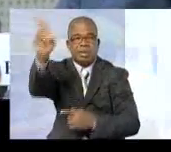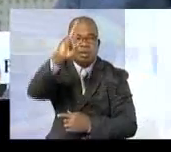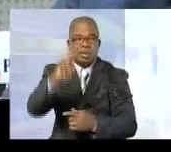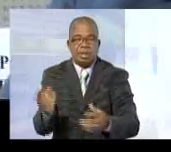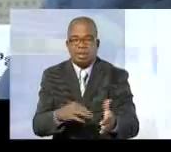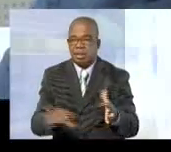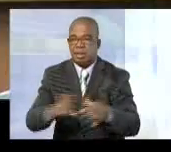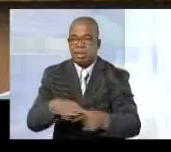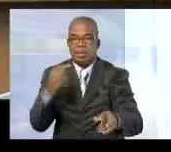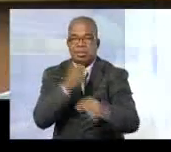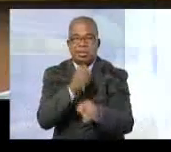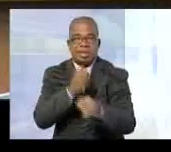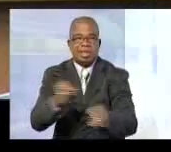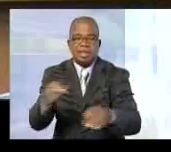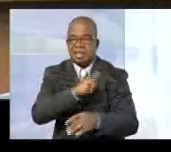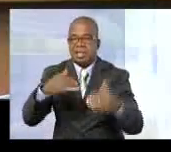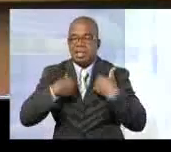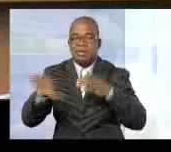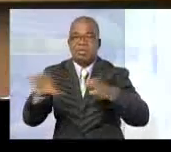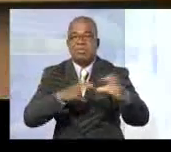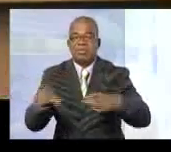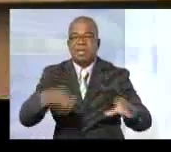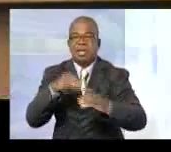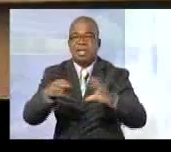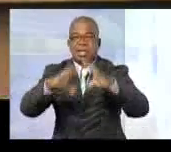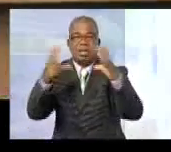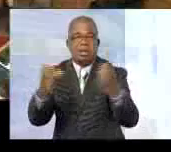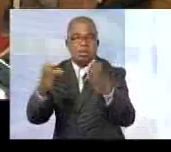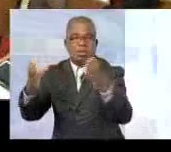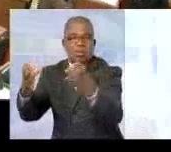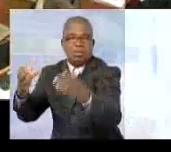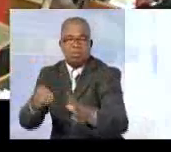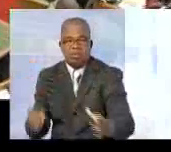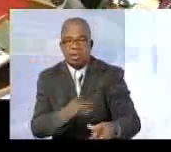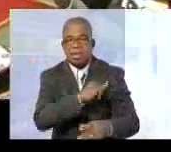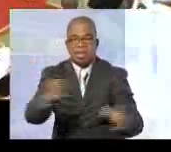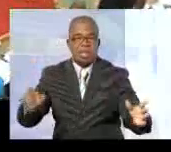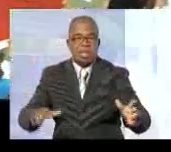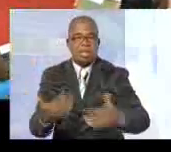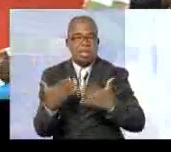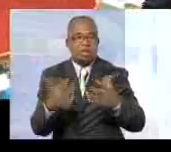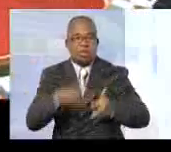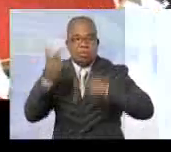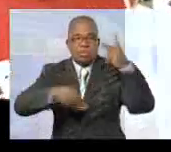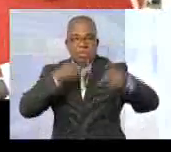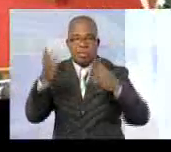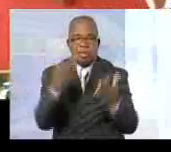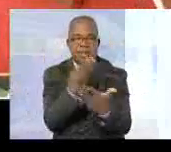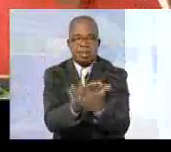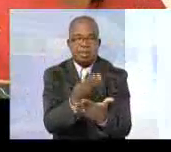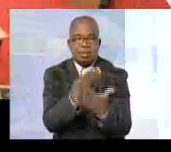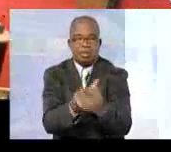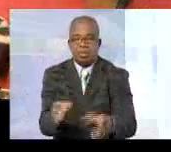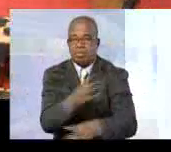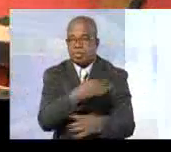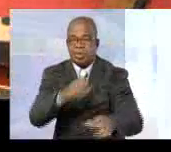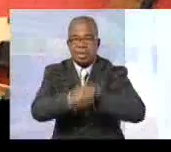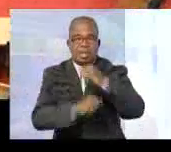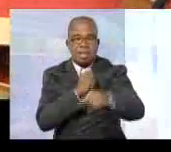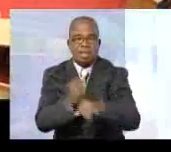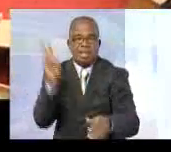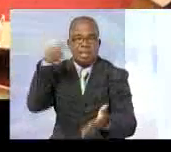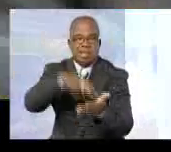abattu en commission. Les 10 articles relatifs au projet de loi de finances portant budget de l'État pour l'année 2013 et l'annexe fiscale